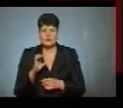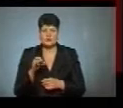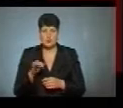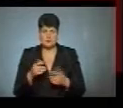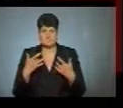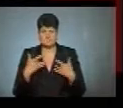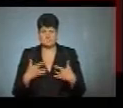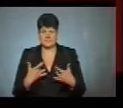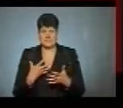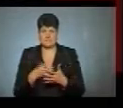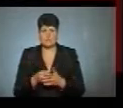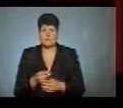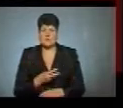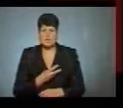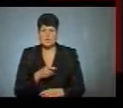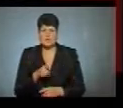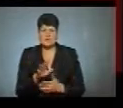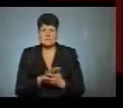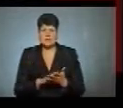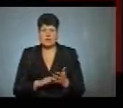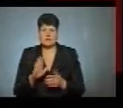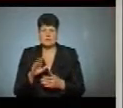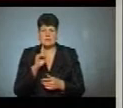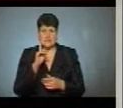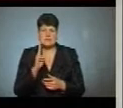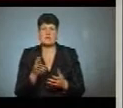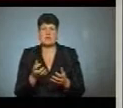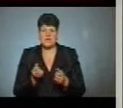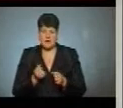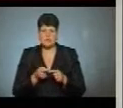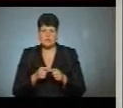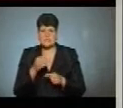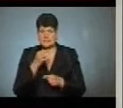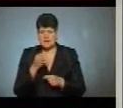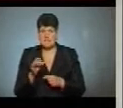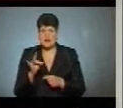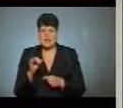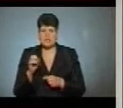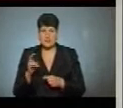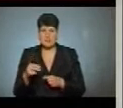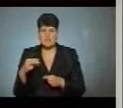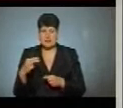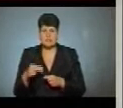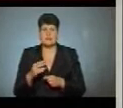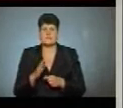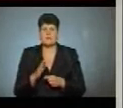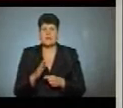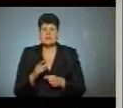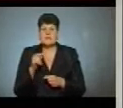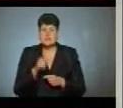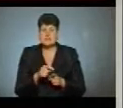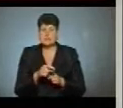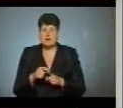за власним бажанням. Його заяву Володимир Зеленський прийняв. Про це нам тоді повідомила речниця президента Юлія Мендель. За її